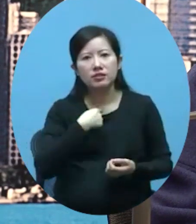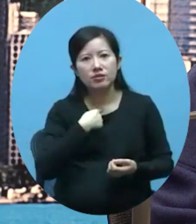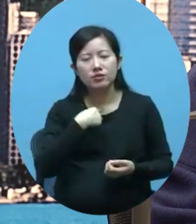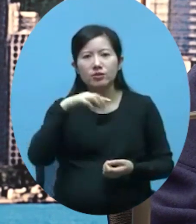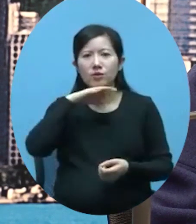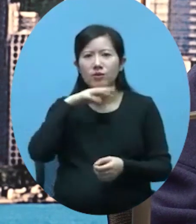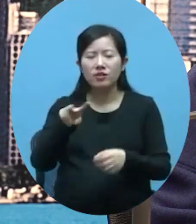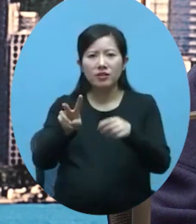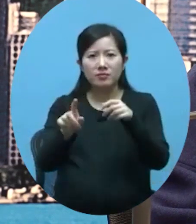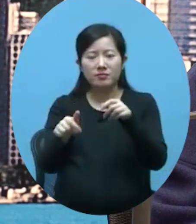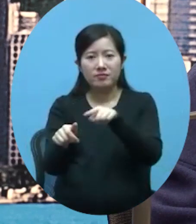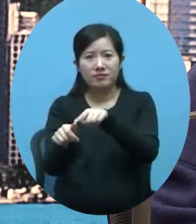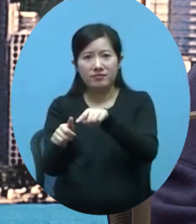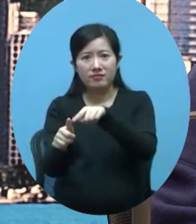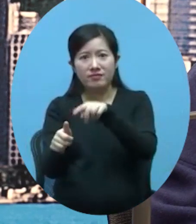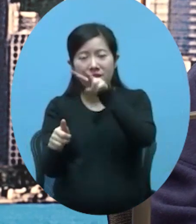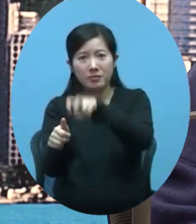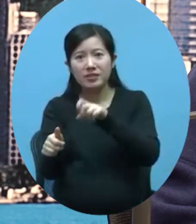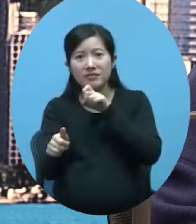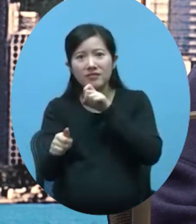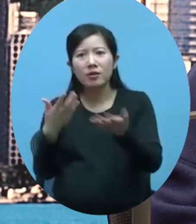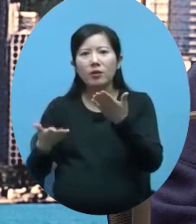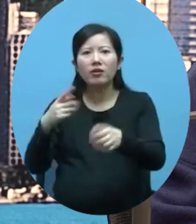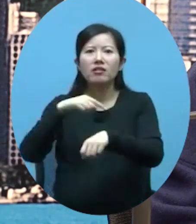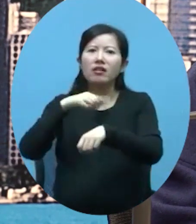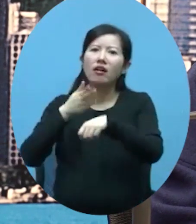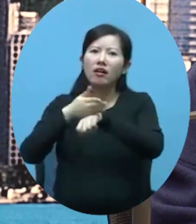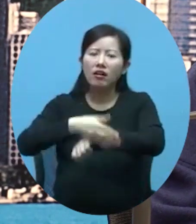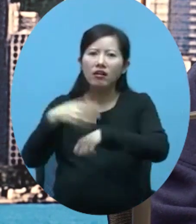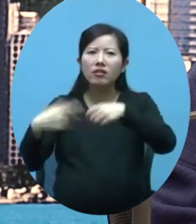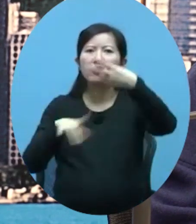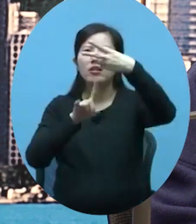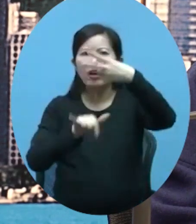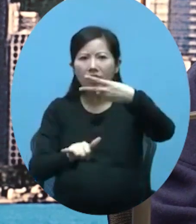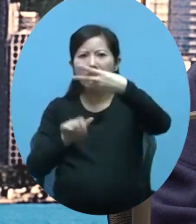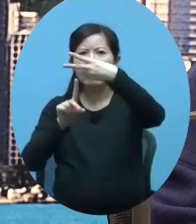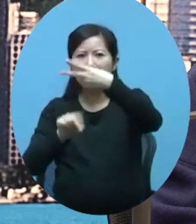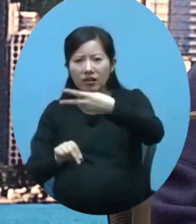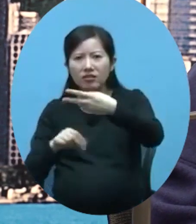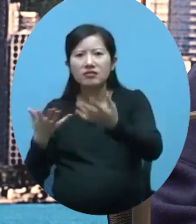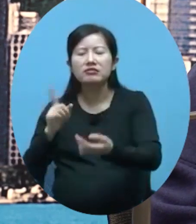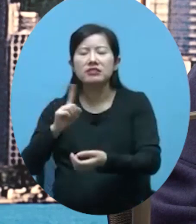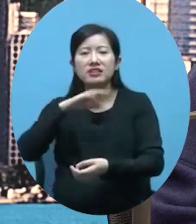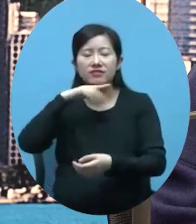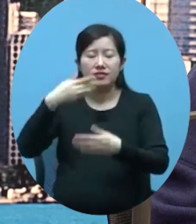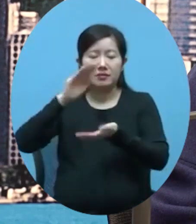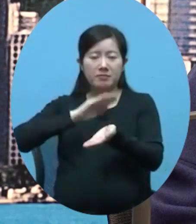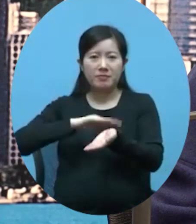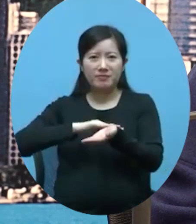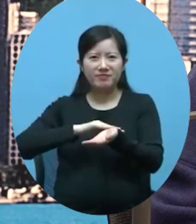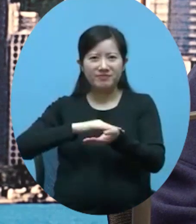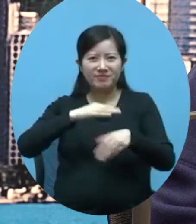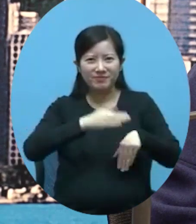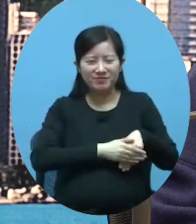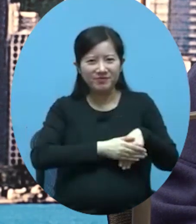我们找到他的时候可能有机会是16号17号因为我们会做两个潜伏期第一个潜伏期就希望他